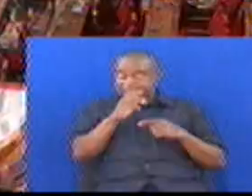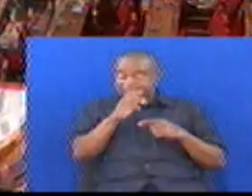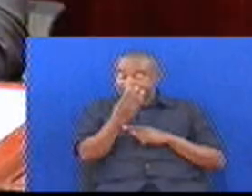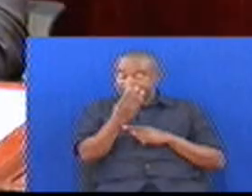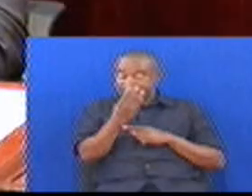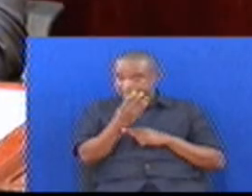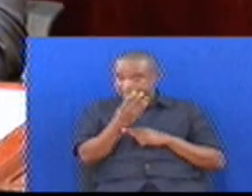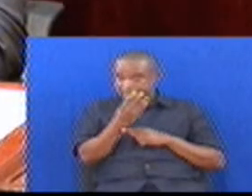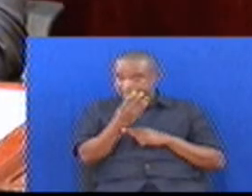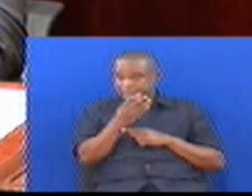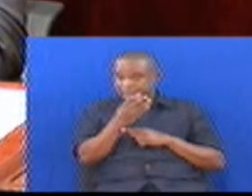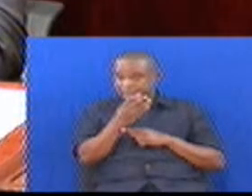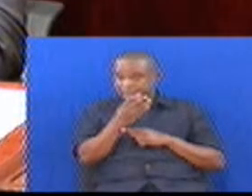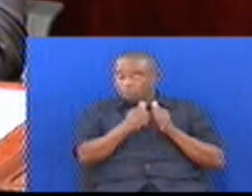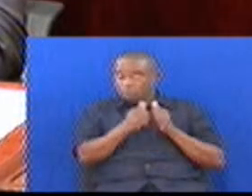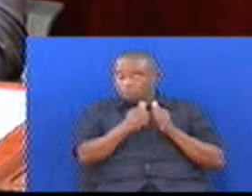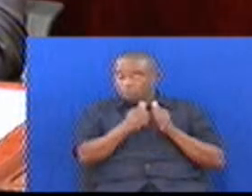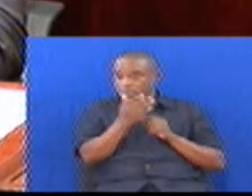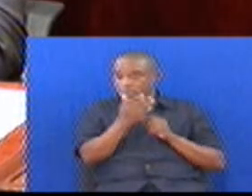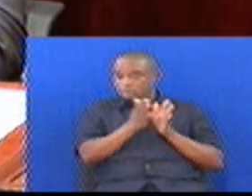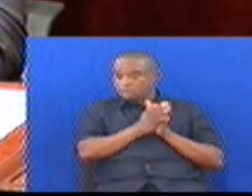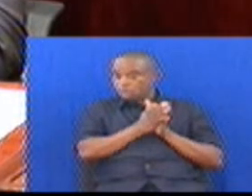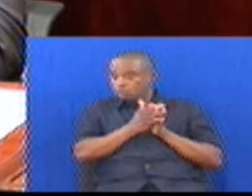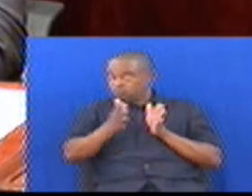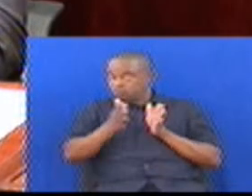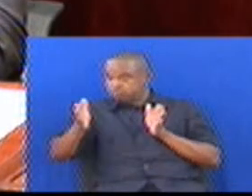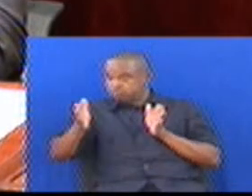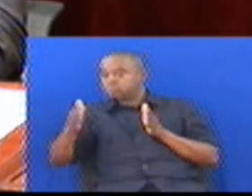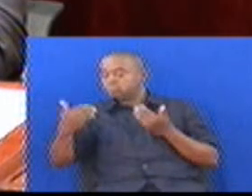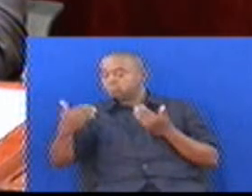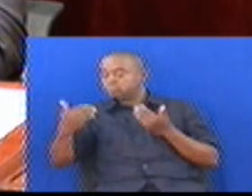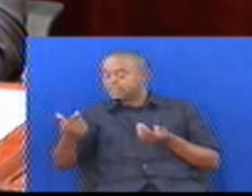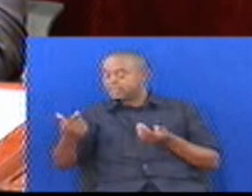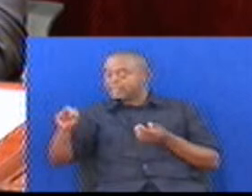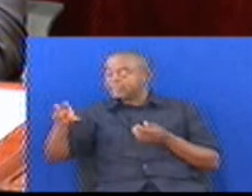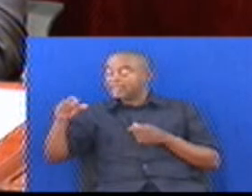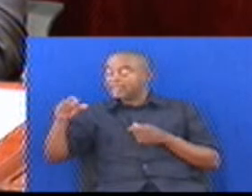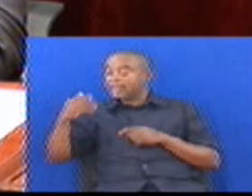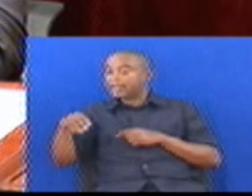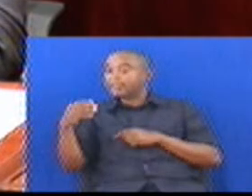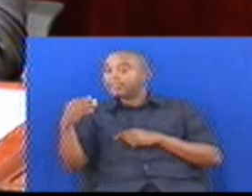417,936 mwaka 2015 hadi kufikia tani